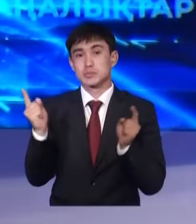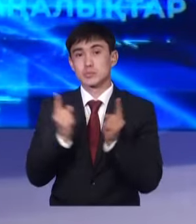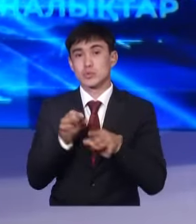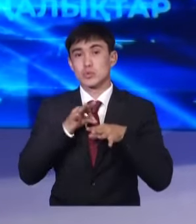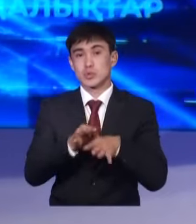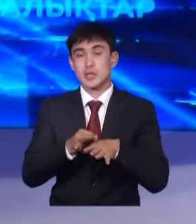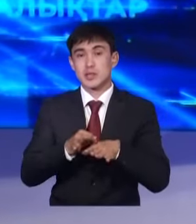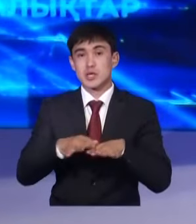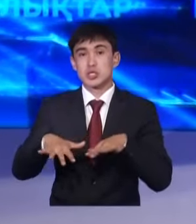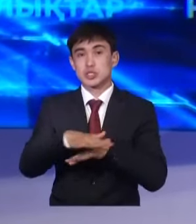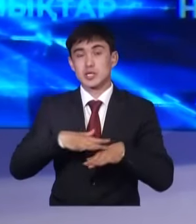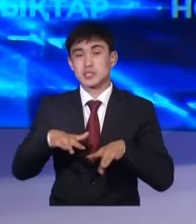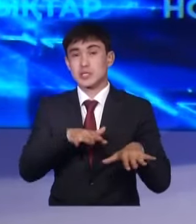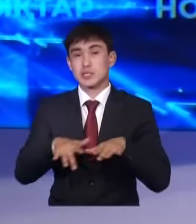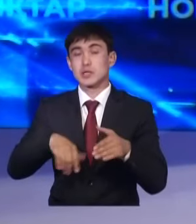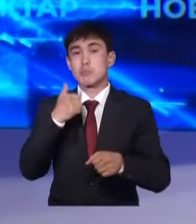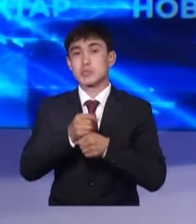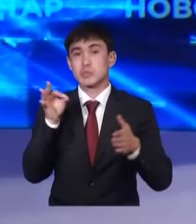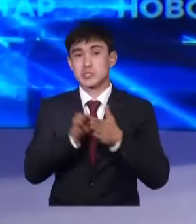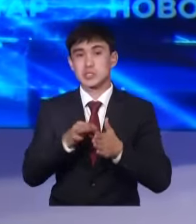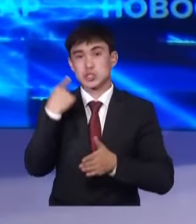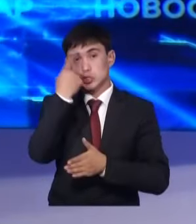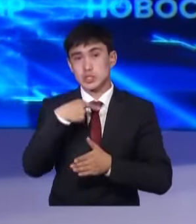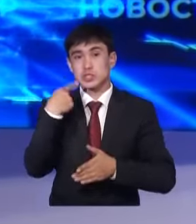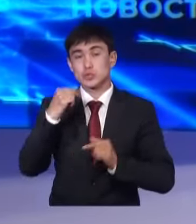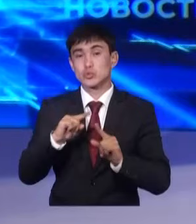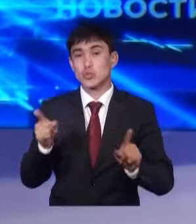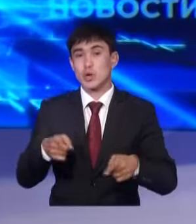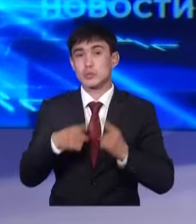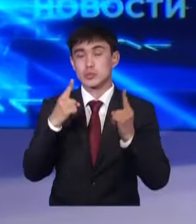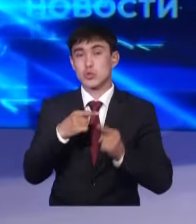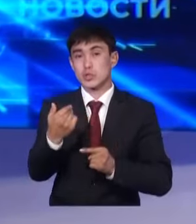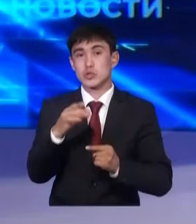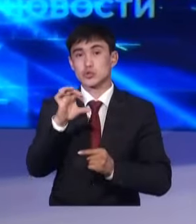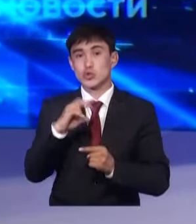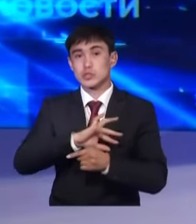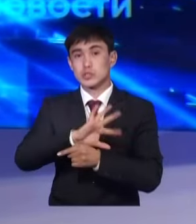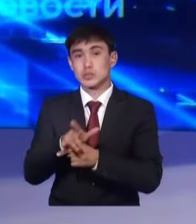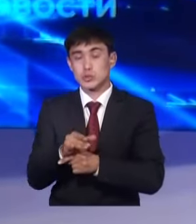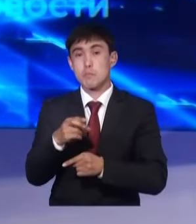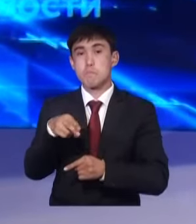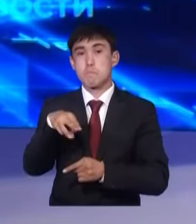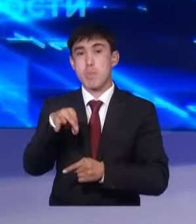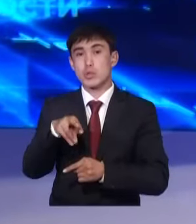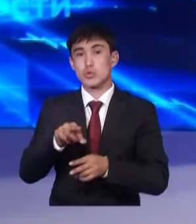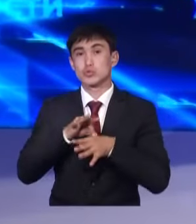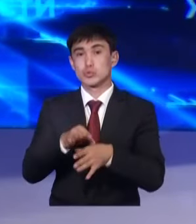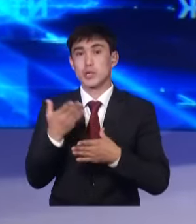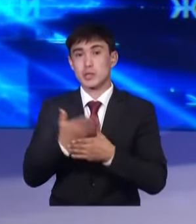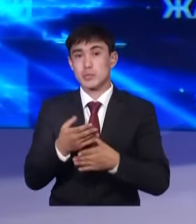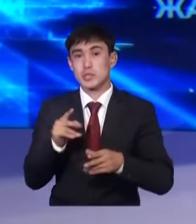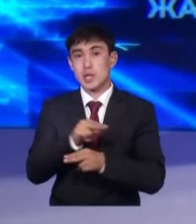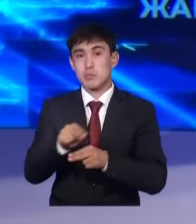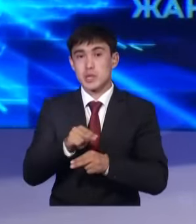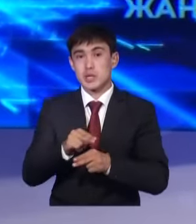асқан. Шараның негізгі мақсаты жасөспірімдердің жеке тұлға ретінде дамуын қалыптастырып, оларды әлеуметтендіру жолында менторлық сүйемелдеу арқылы бірыңғай